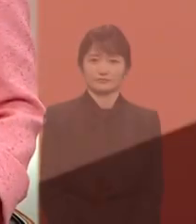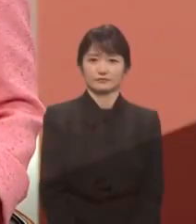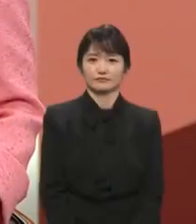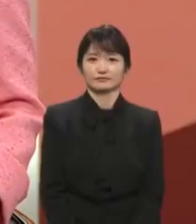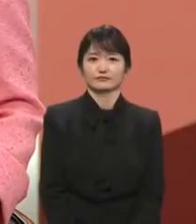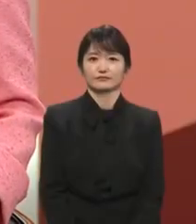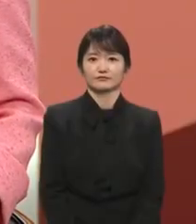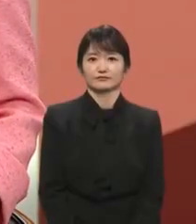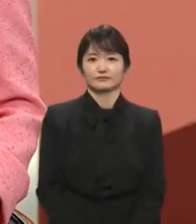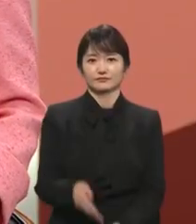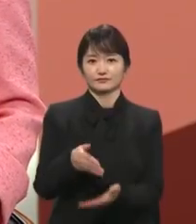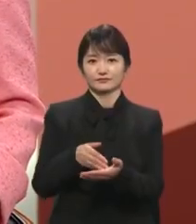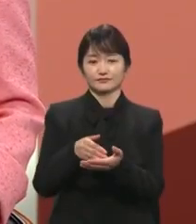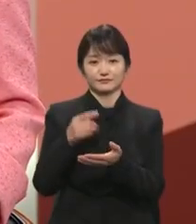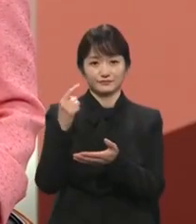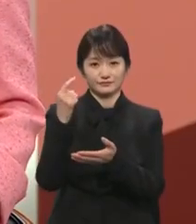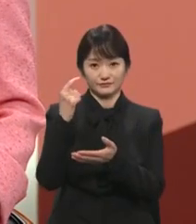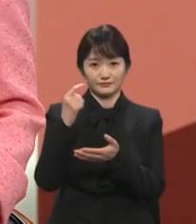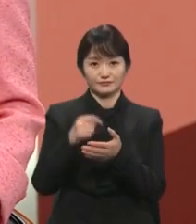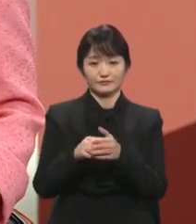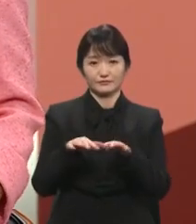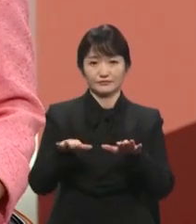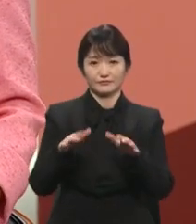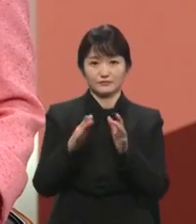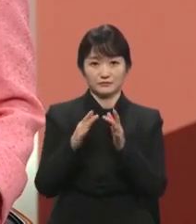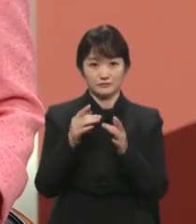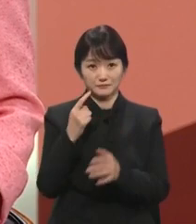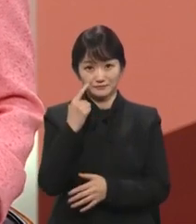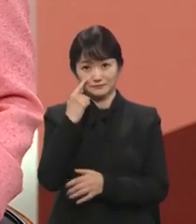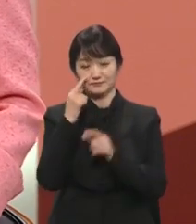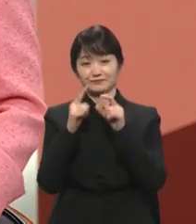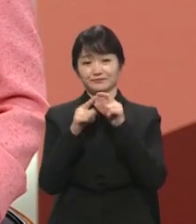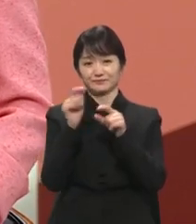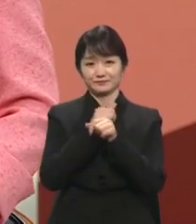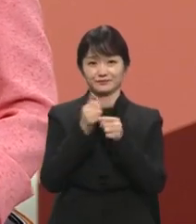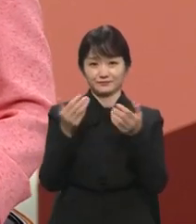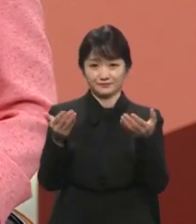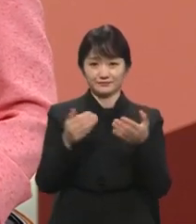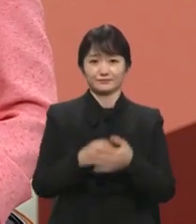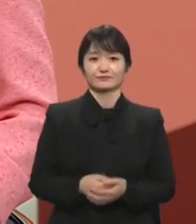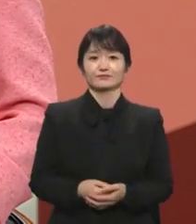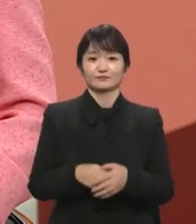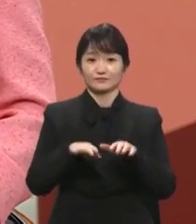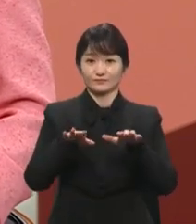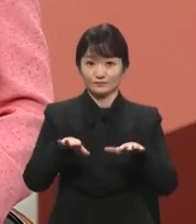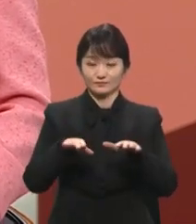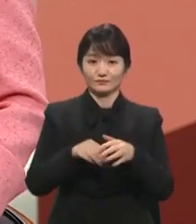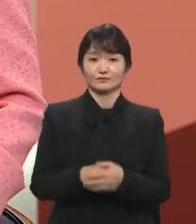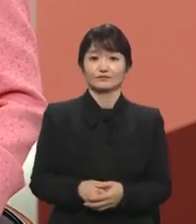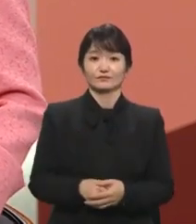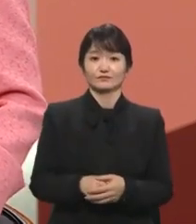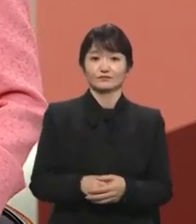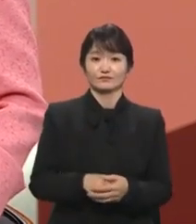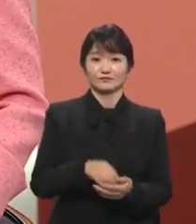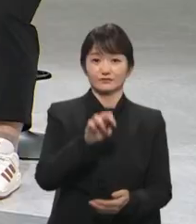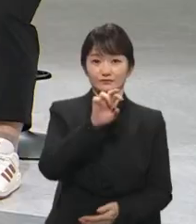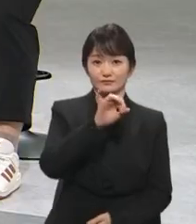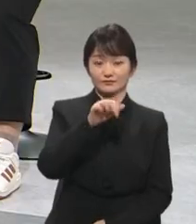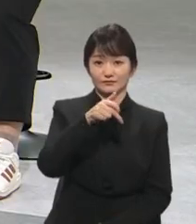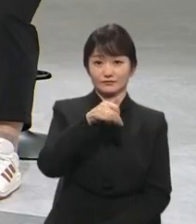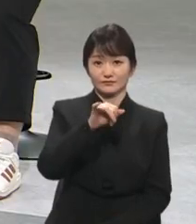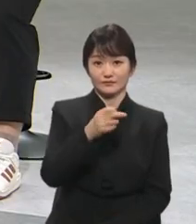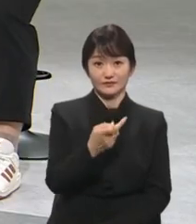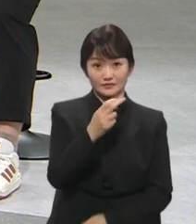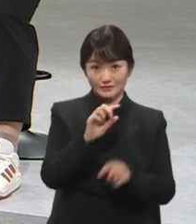네 뉴스 마지막 코너입니다 오늘 온라인에서 가장 핫한 키워드 소개하는 코너죠네 오후의 키워드 오늘은 오키도키 민키 형 아니고